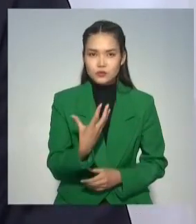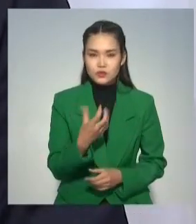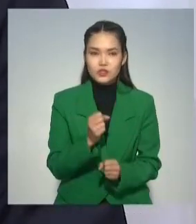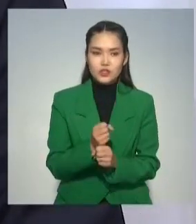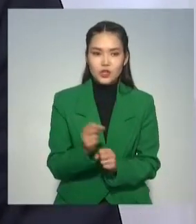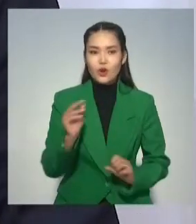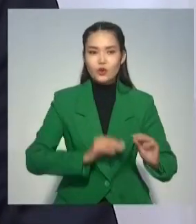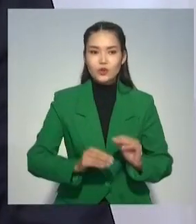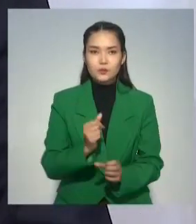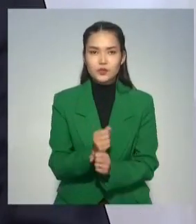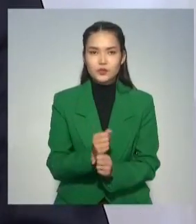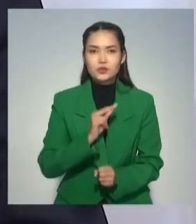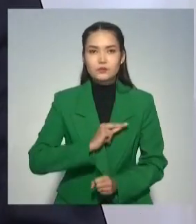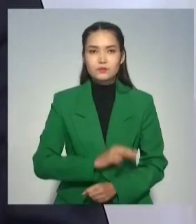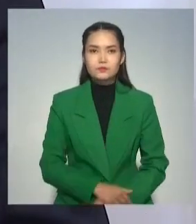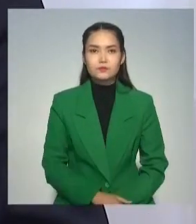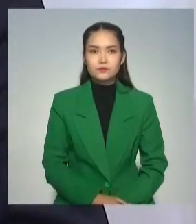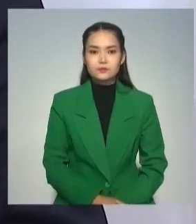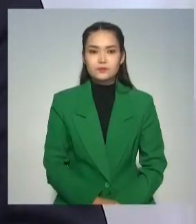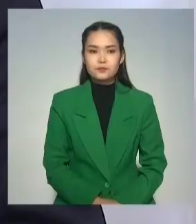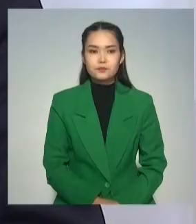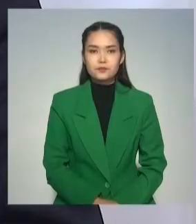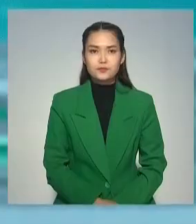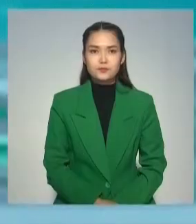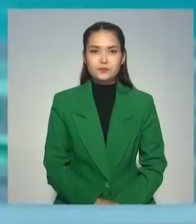құрамында жұмыс жасайтын болады.